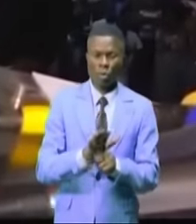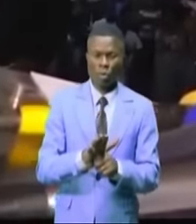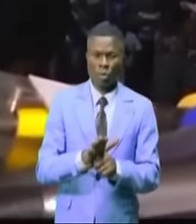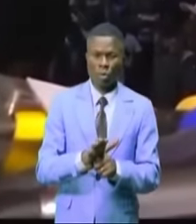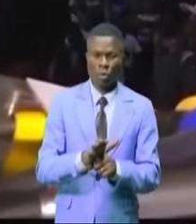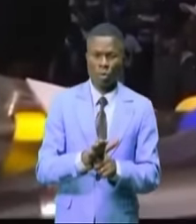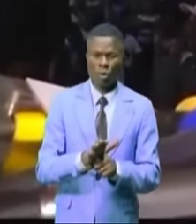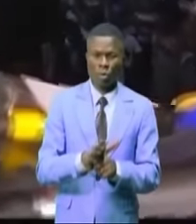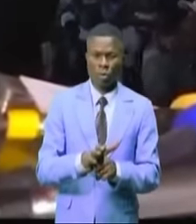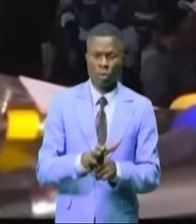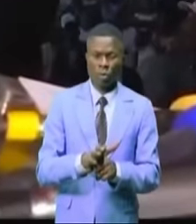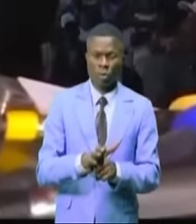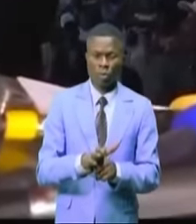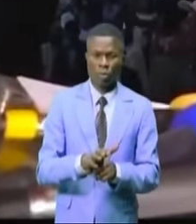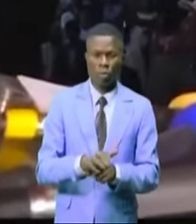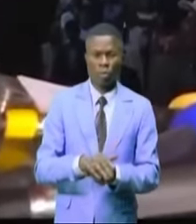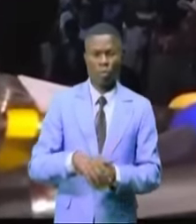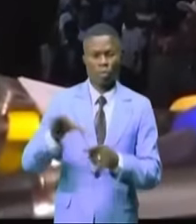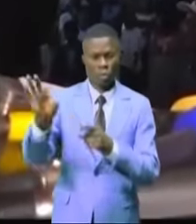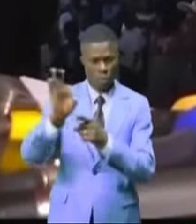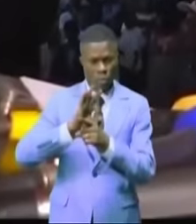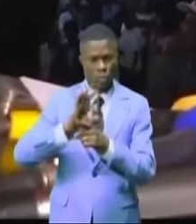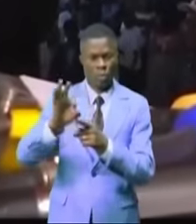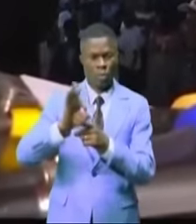La date de la logique de la formation